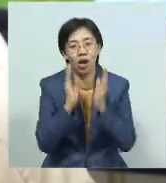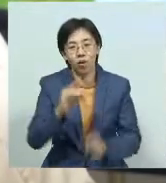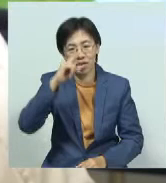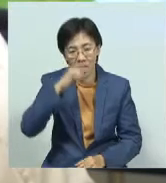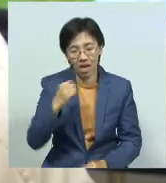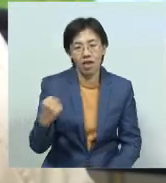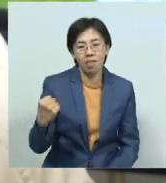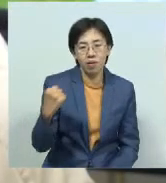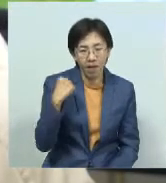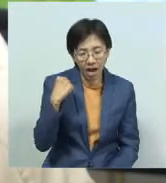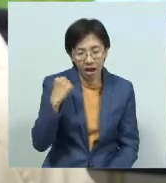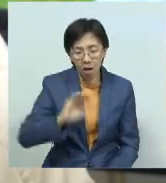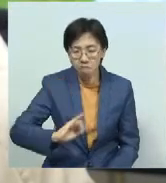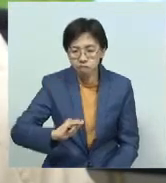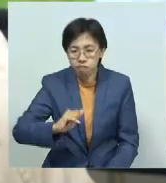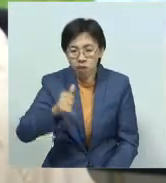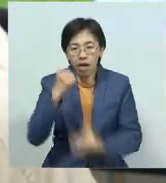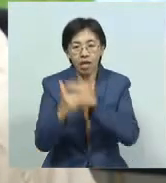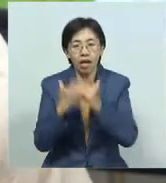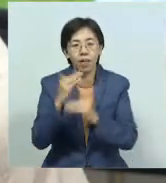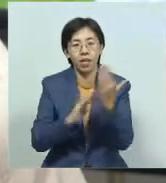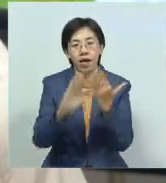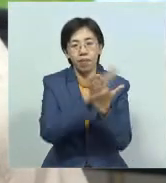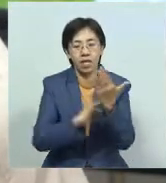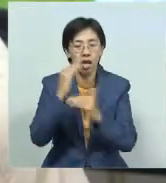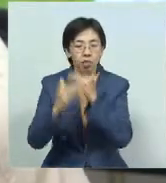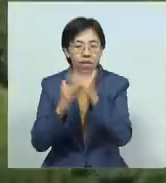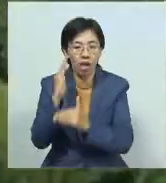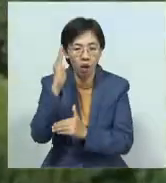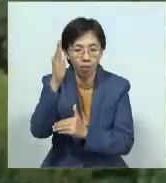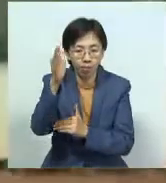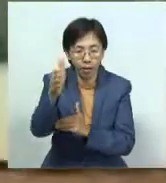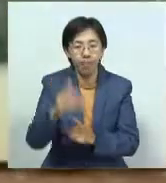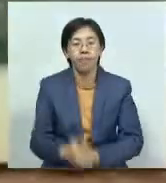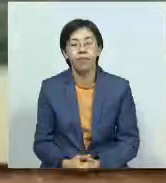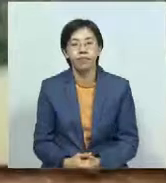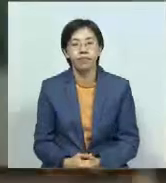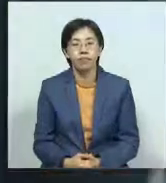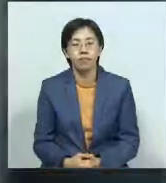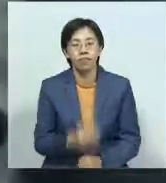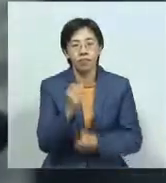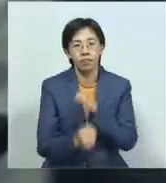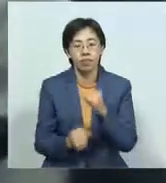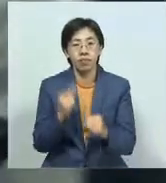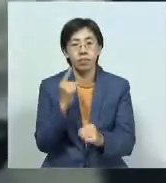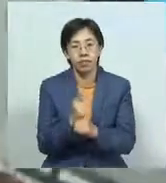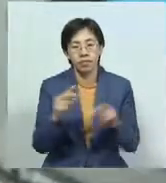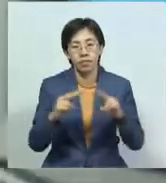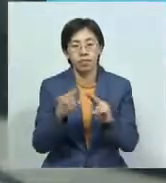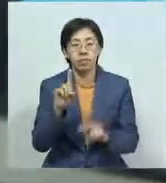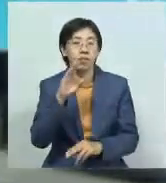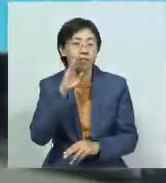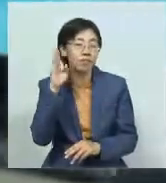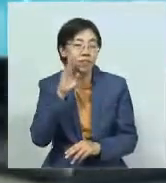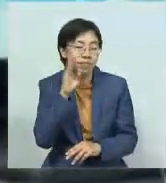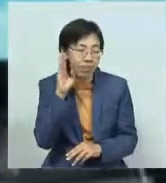พลังและก็มีศักยภาพที่จะพัฒนาประเทศไปข้างหน้าด้วยระยะเวลาเพียง1ปีที่กระทรวงดิจิทัลเพื่อเศรษฐ